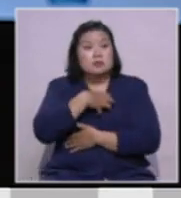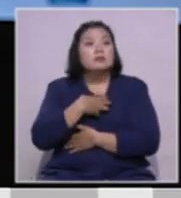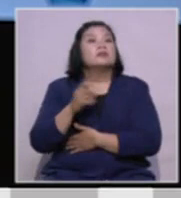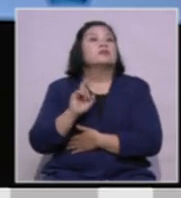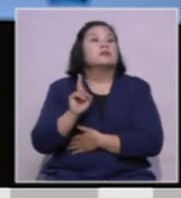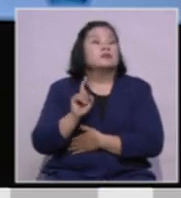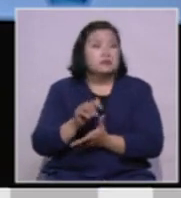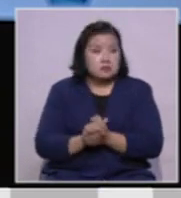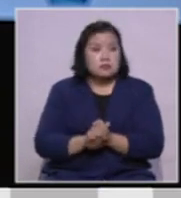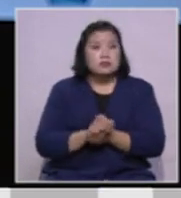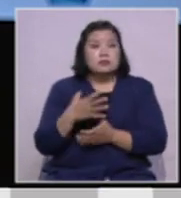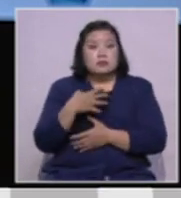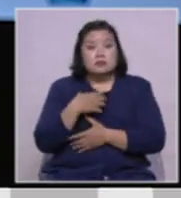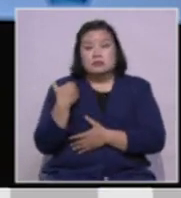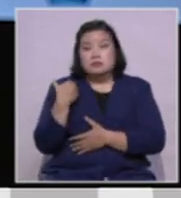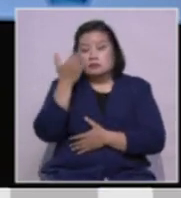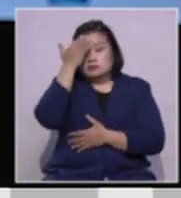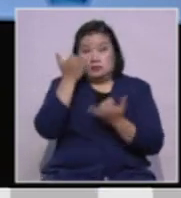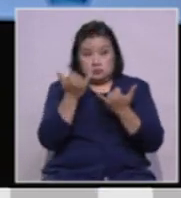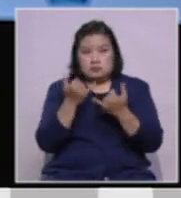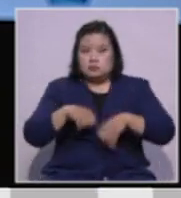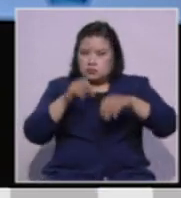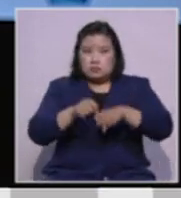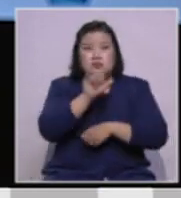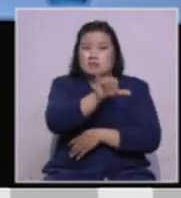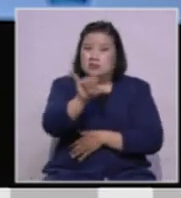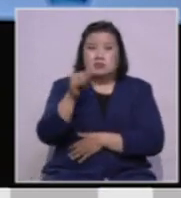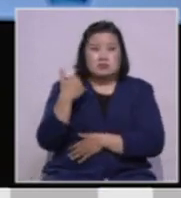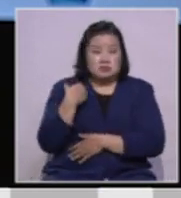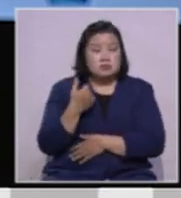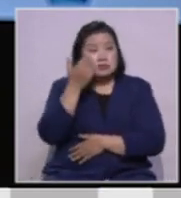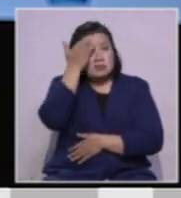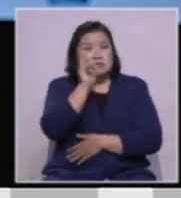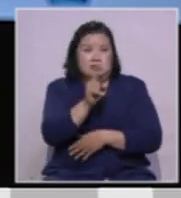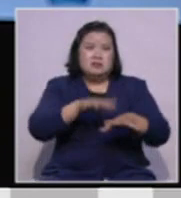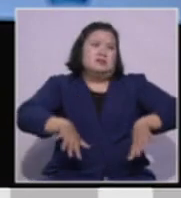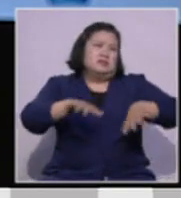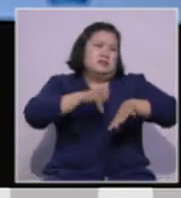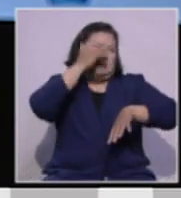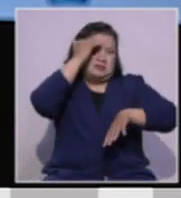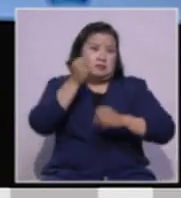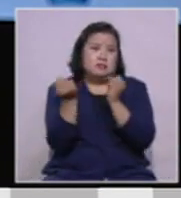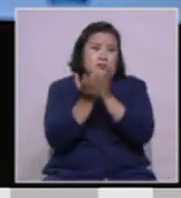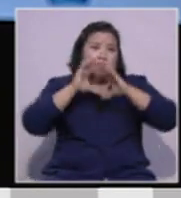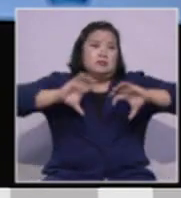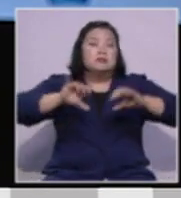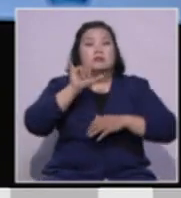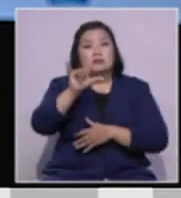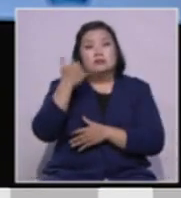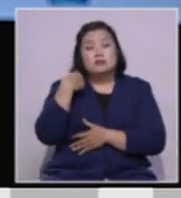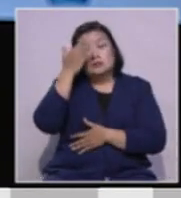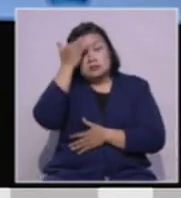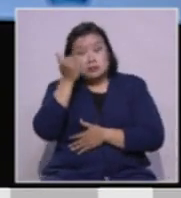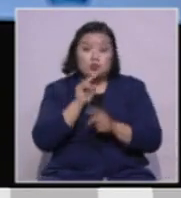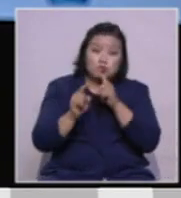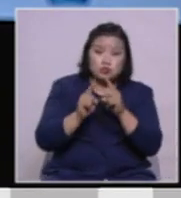profit sharing นะครับเข้าใจว่าตอนนี้ก็มีความไม่ลงรอยกันอยู่แต่ความไม่ลงรอยเป็นเรื่องปกตินะครับไม่ต้องไปเสี่ยมเบอร์ให้เดี๋ยวรัฐบาลแปรนะครับเขากำลังคุยกันอยู่ว่านโย